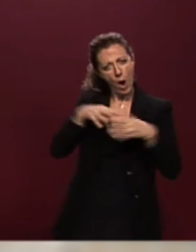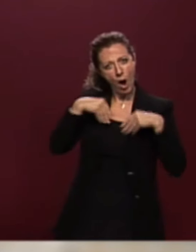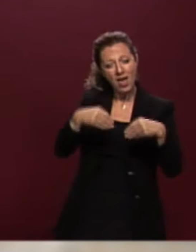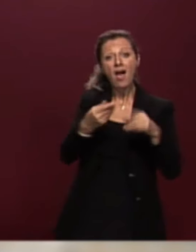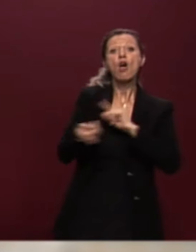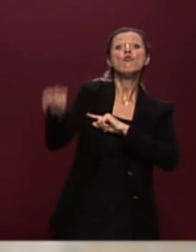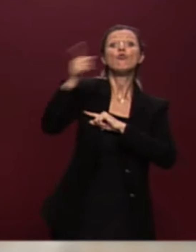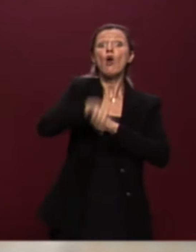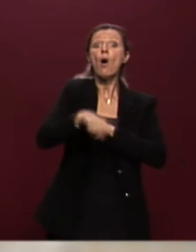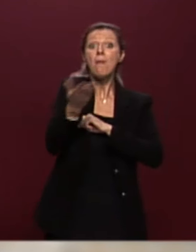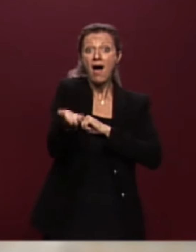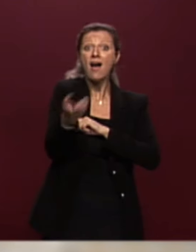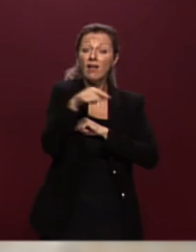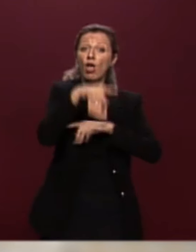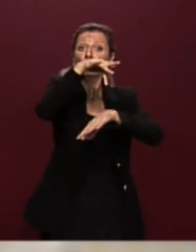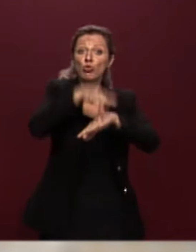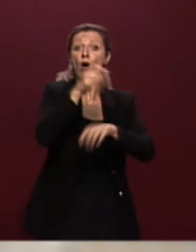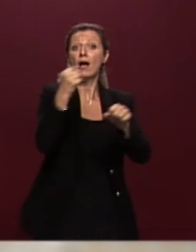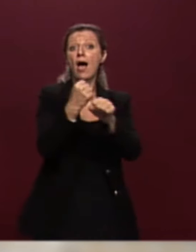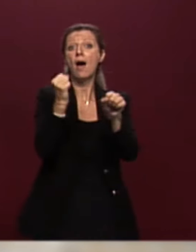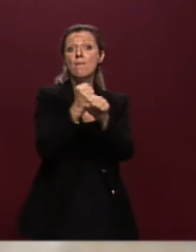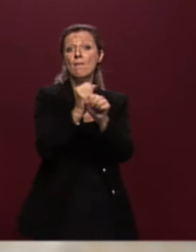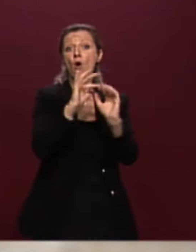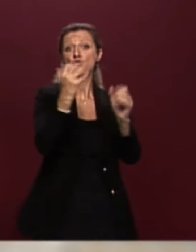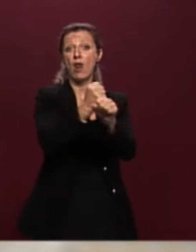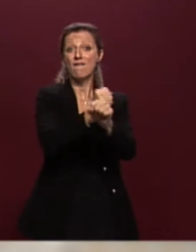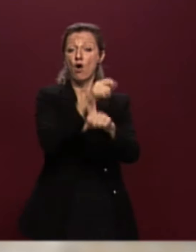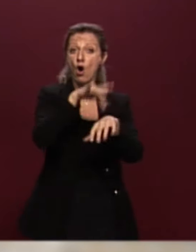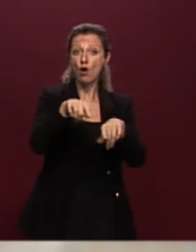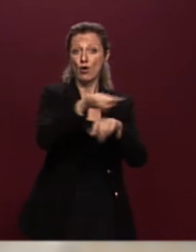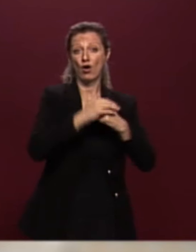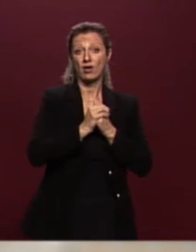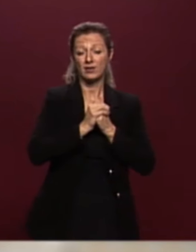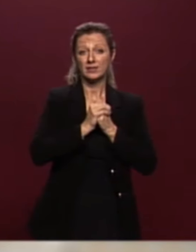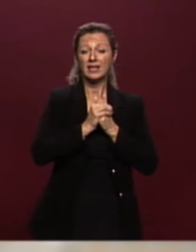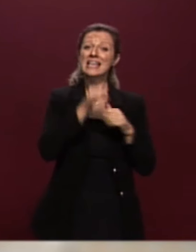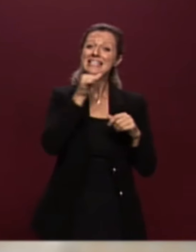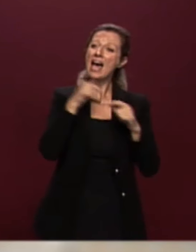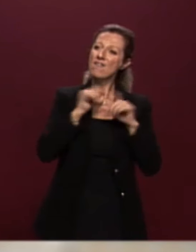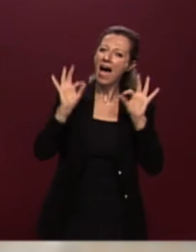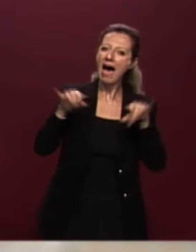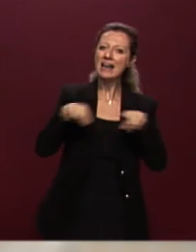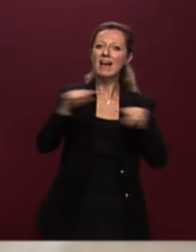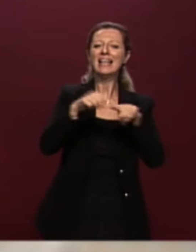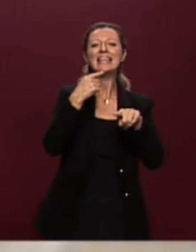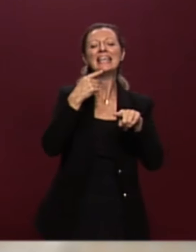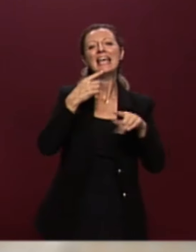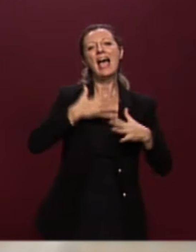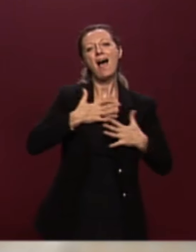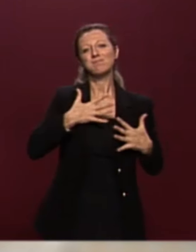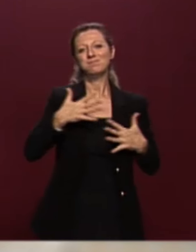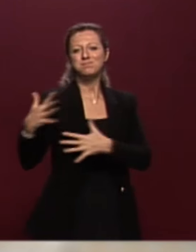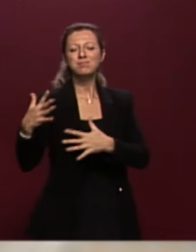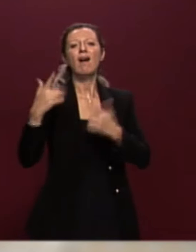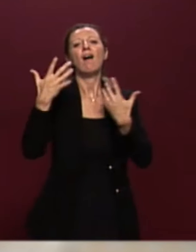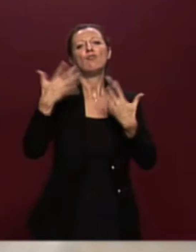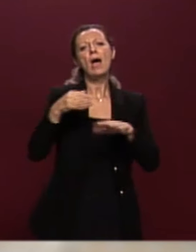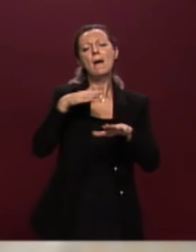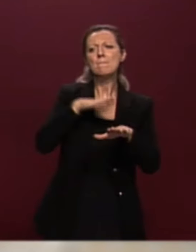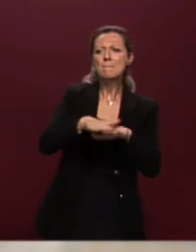si confrontano con il mondo del lavoro. Toccando le sensibilità di chi più avanti negli anni si misura con metodi